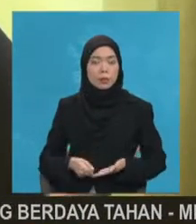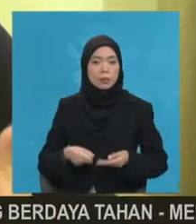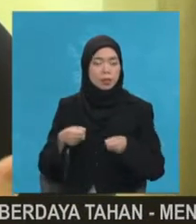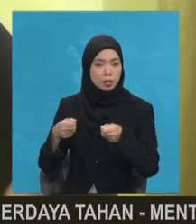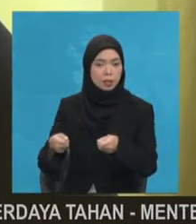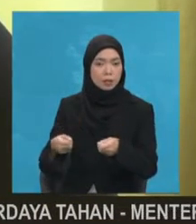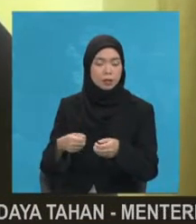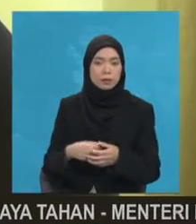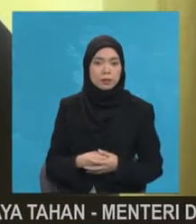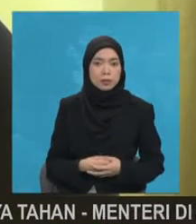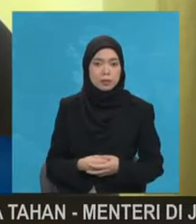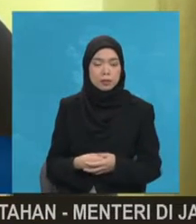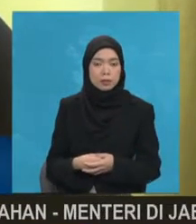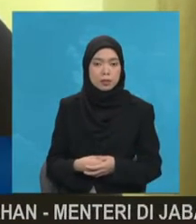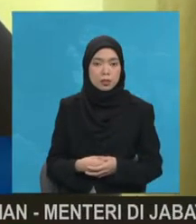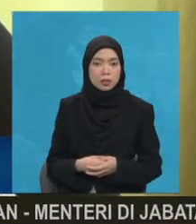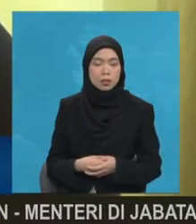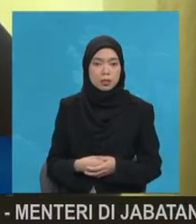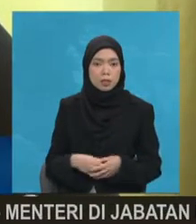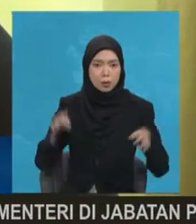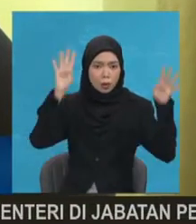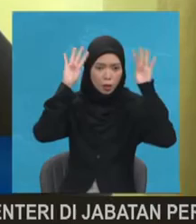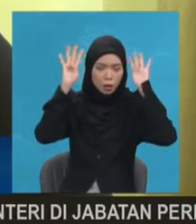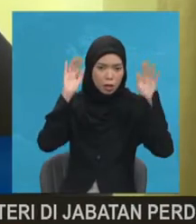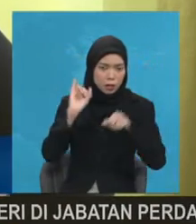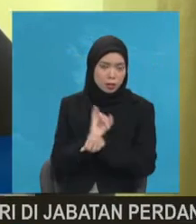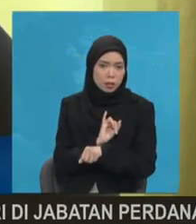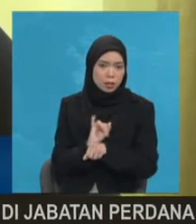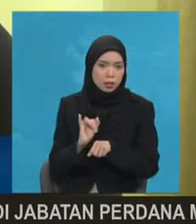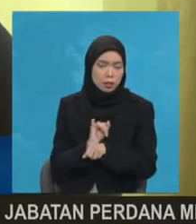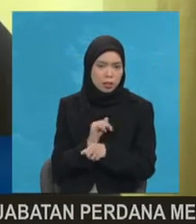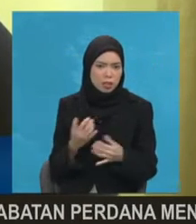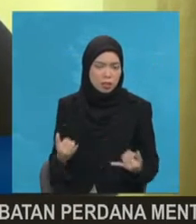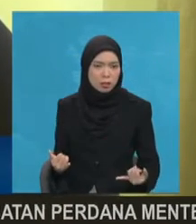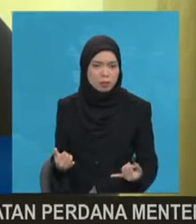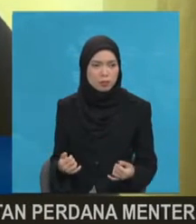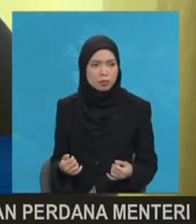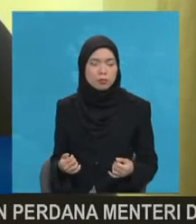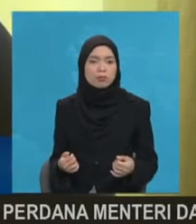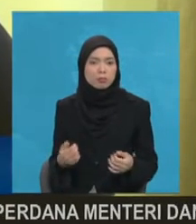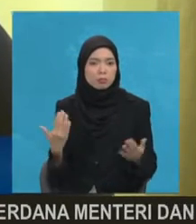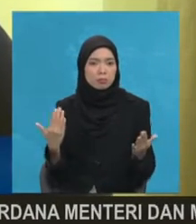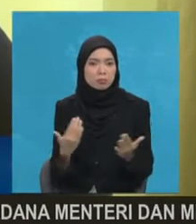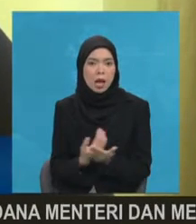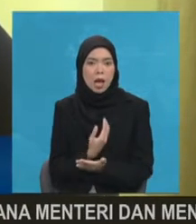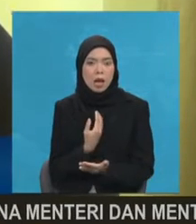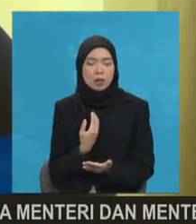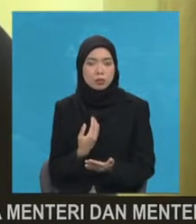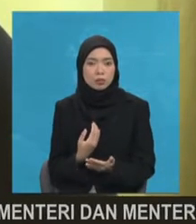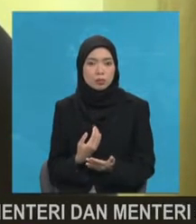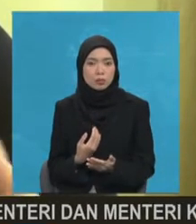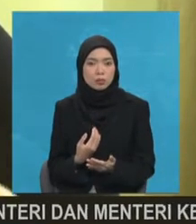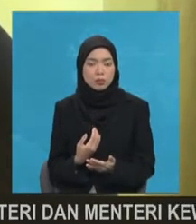indostudy Bu Nani demi the ones We still the Returns with Barry barulah Hamas teh and so